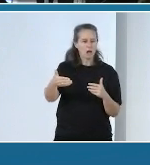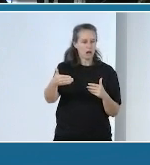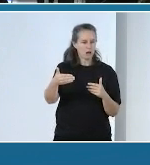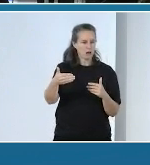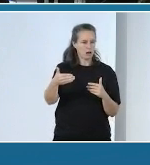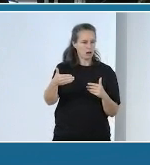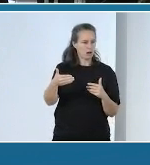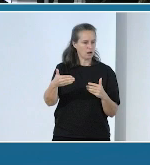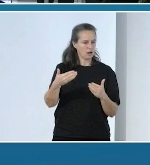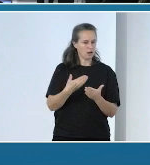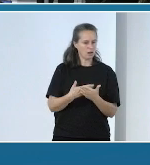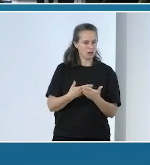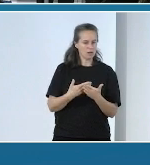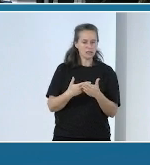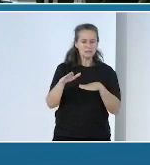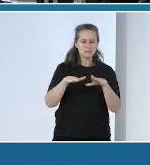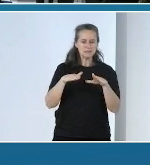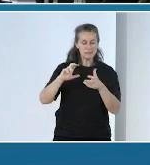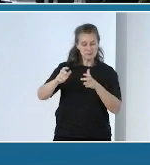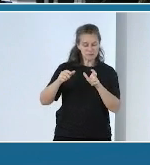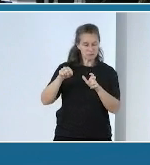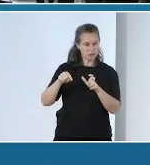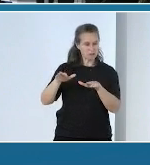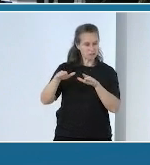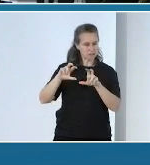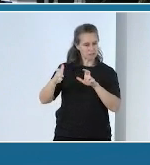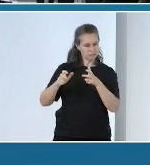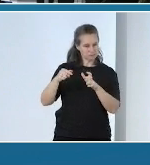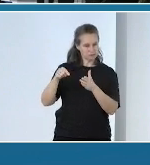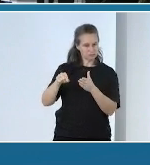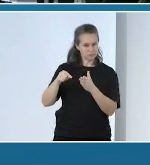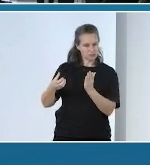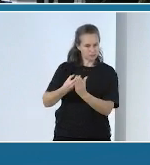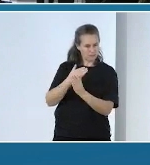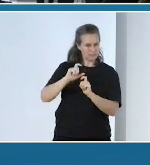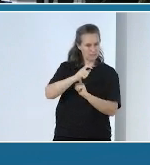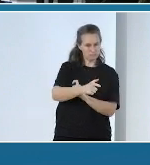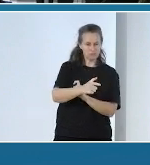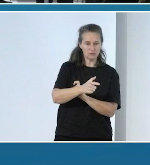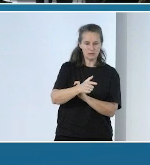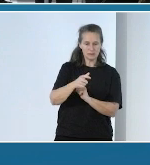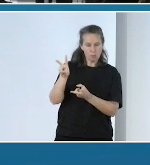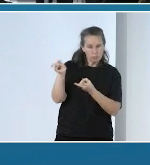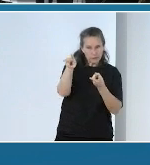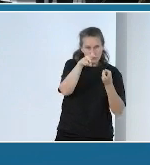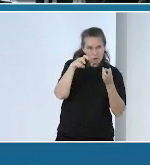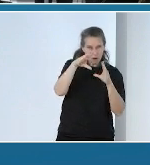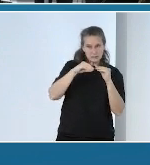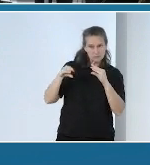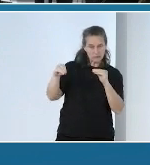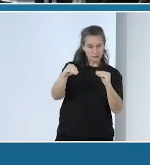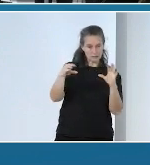que le système vestibulaire intervient à des conséquences en termes de perception de